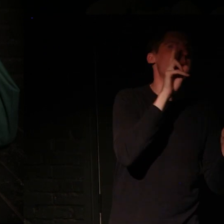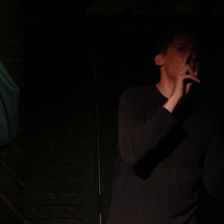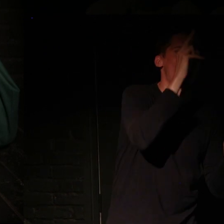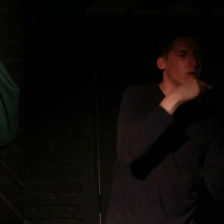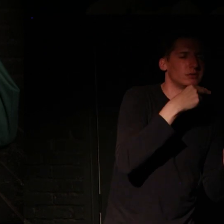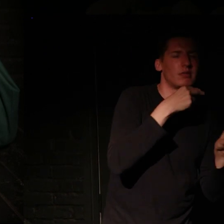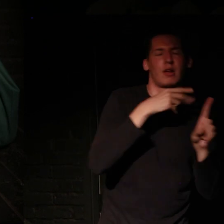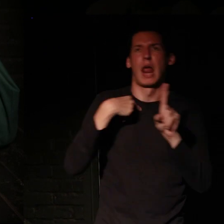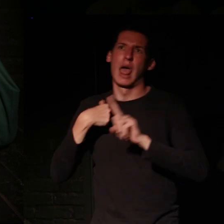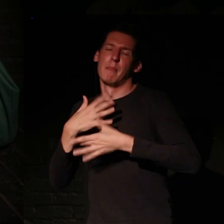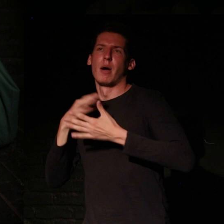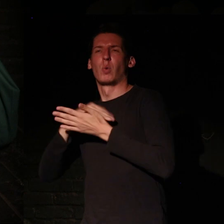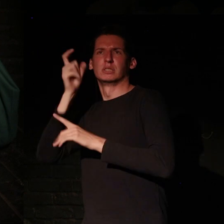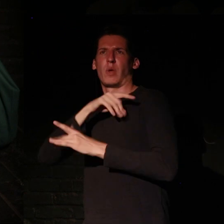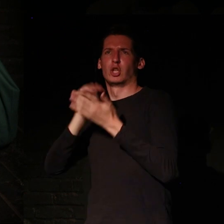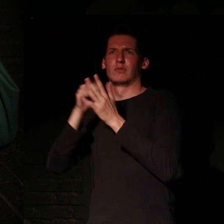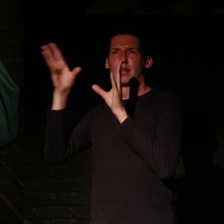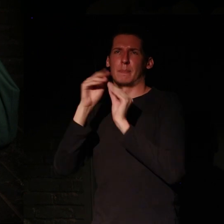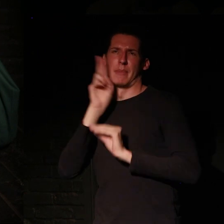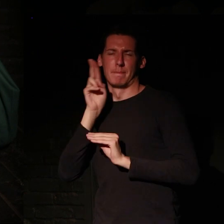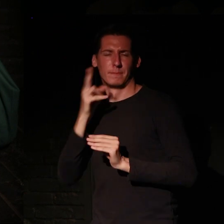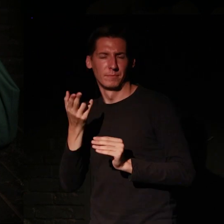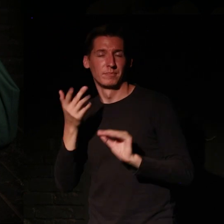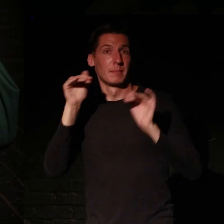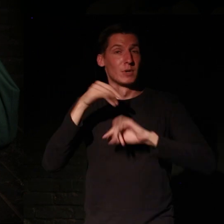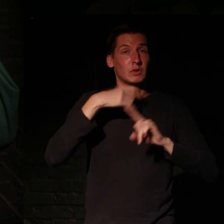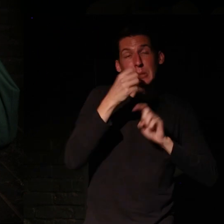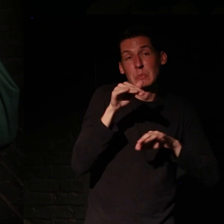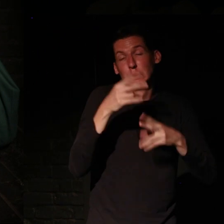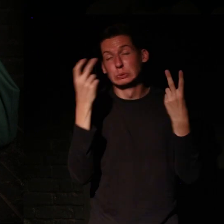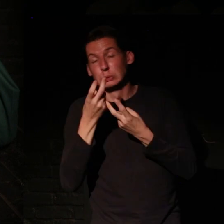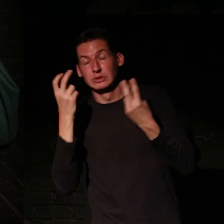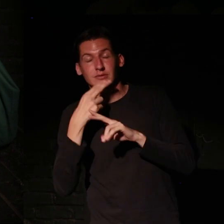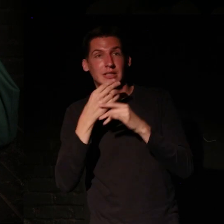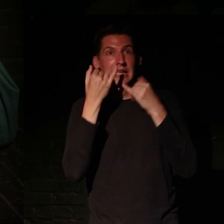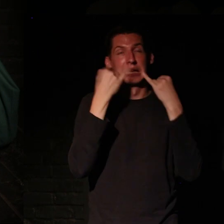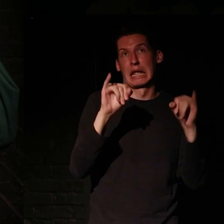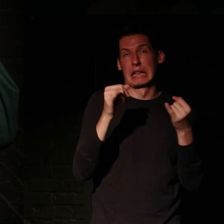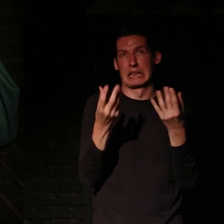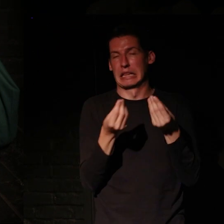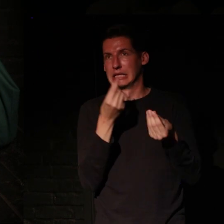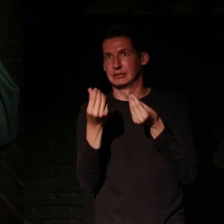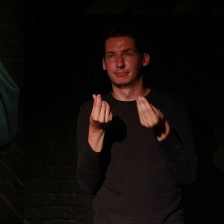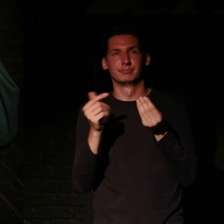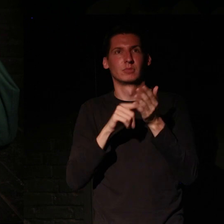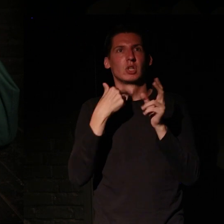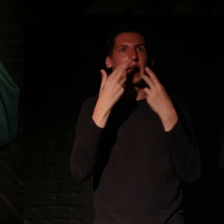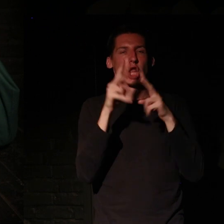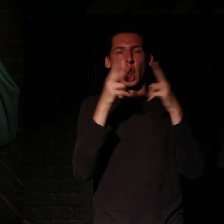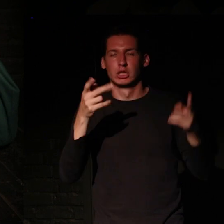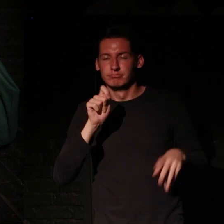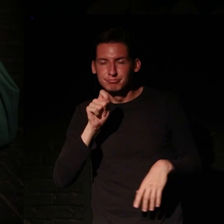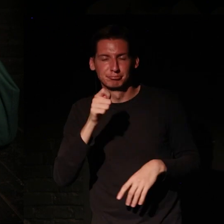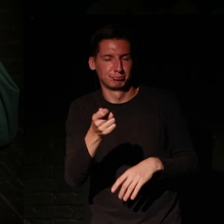doświadczenia Matki, tak? Więc może szukać jakiegoś jeszcze innego określenia.